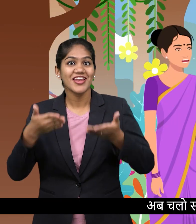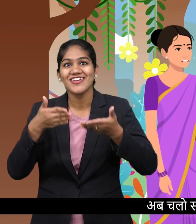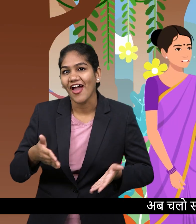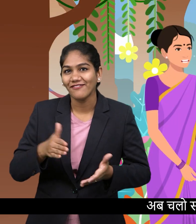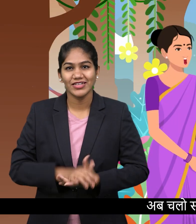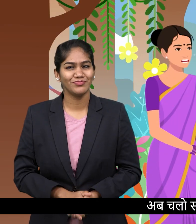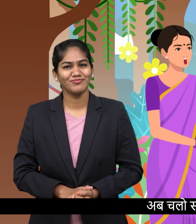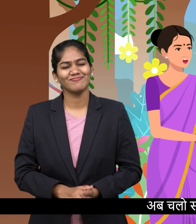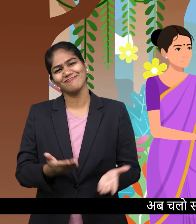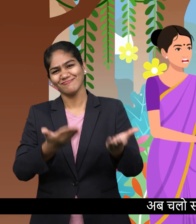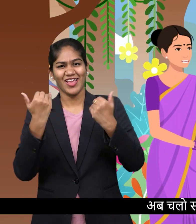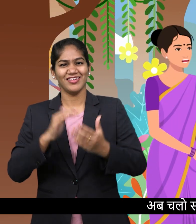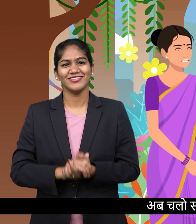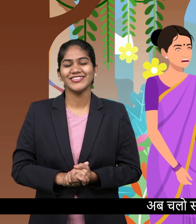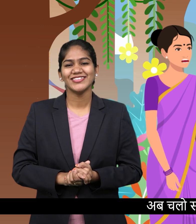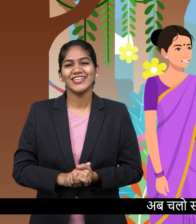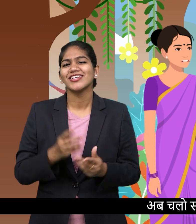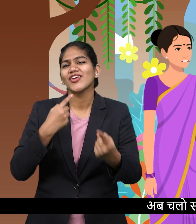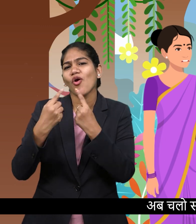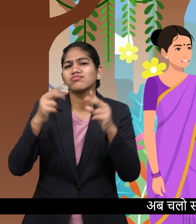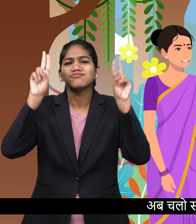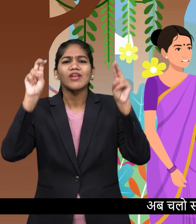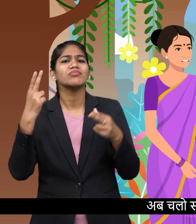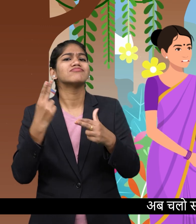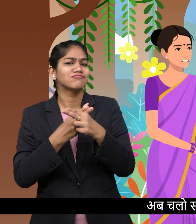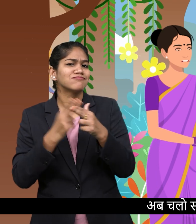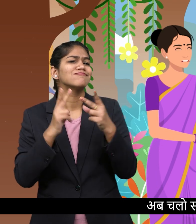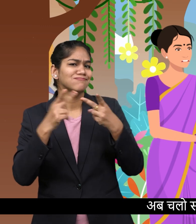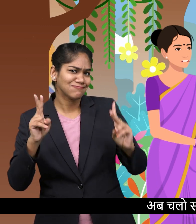आप चलो सब्जियों के बारे में बात करते हैं।